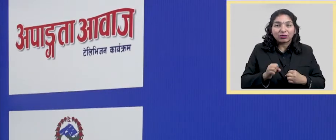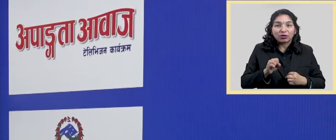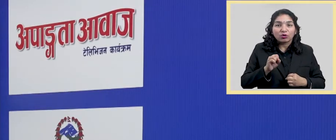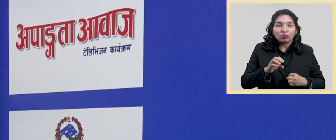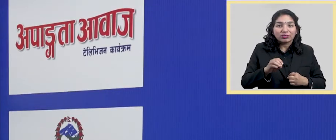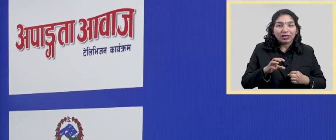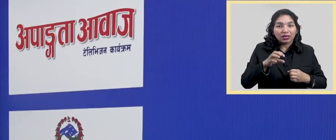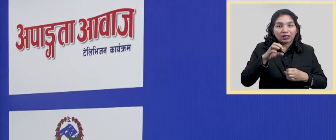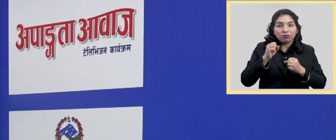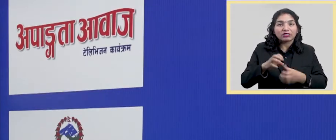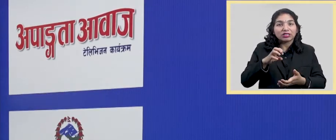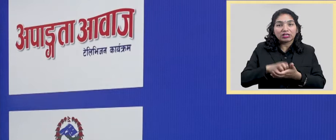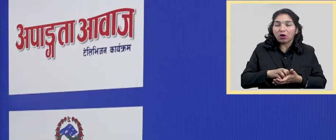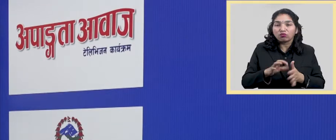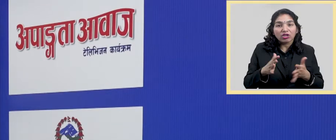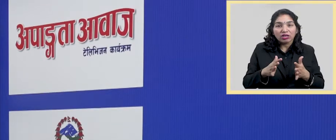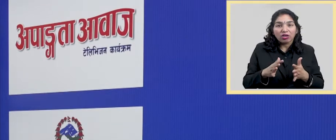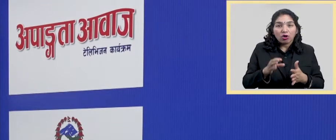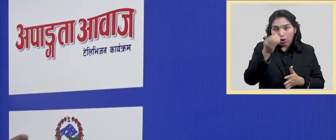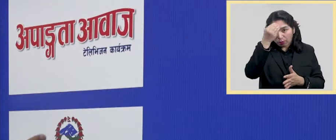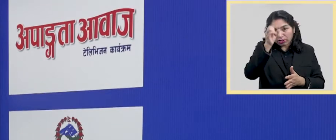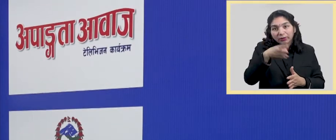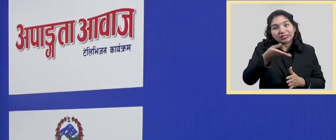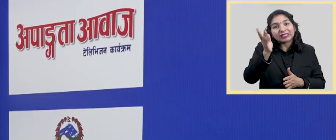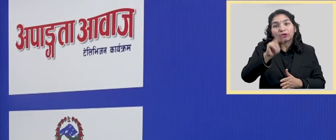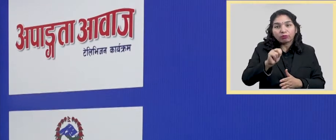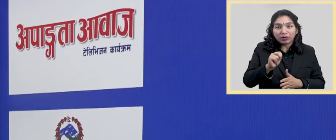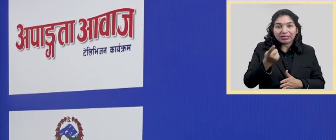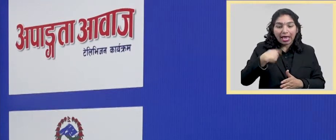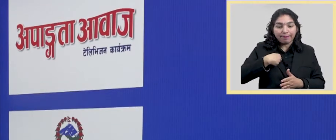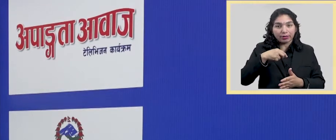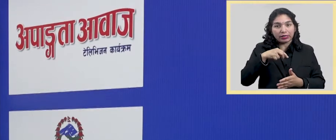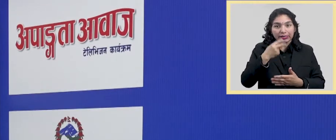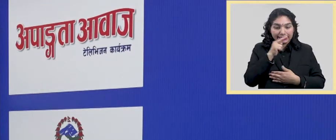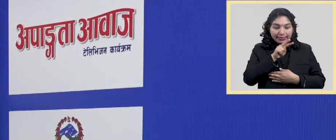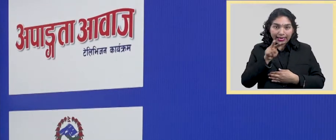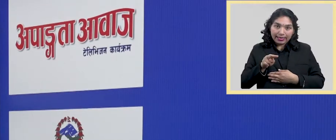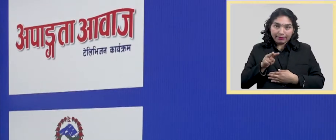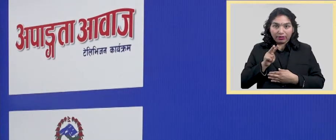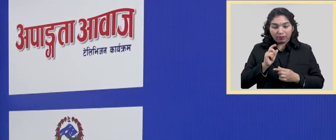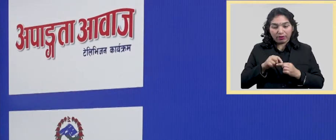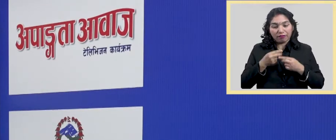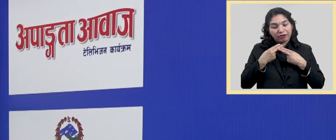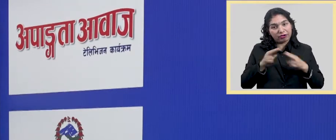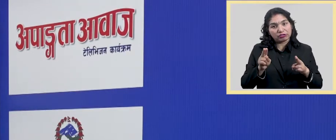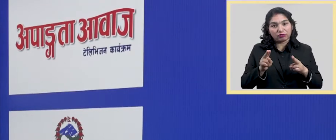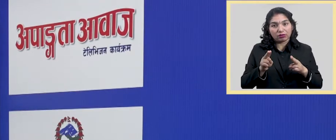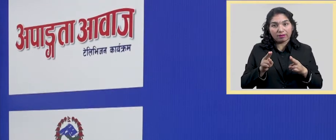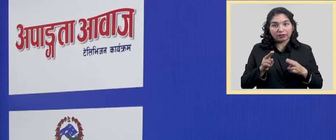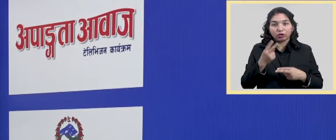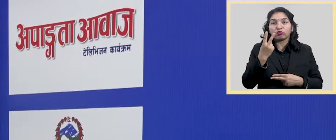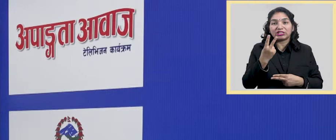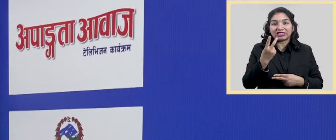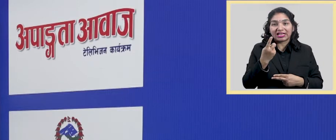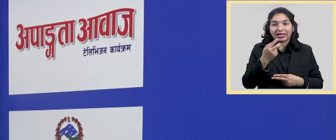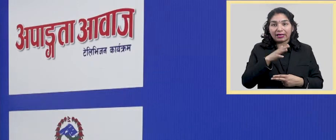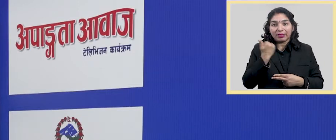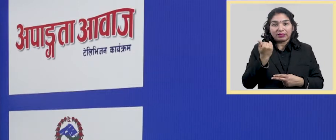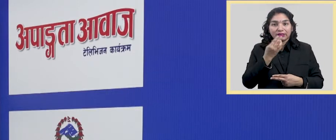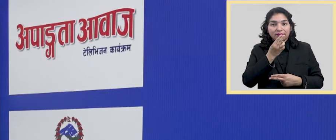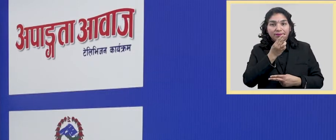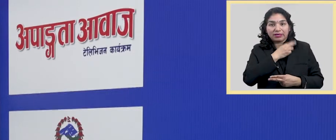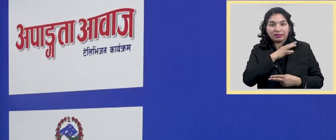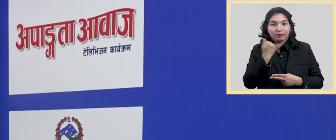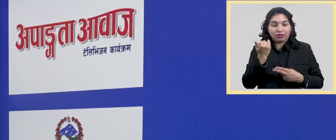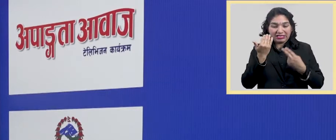बस्नु पऱ्यो भने सामुदायिक भवन छैन, बसपछि जानुपर्छ। यहाँ चाहिँ एकदम व्यवस्थित रूपमा हाम्रै निगरानीमा सञ्चालन हुने गरेर निशुल्क रूपमा चाहिँ दुईवटा क्रियापुत्री